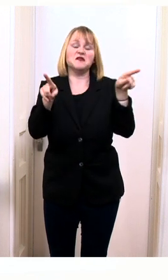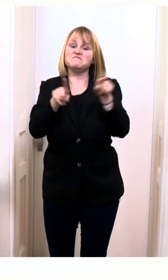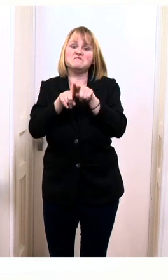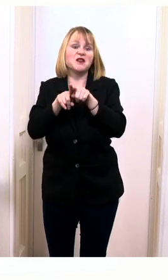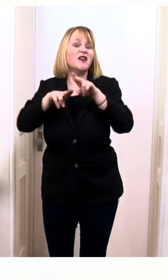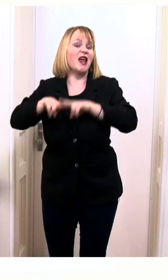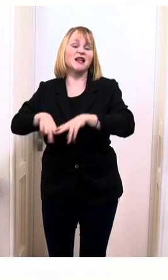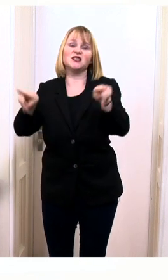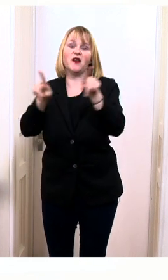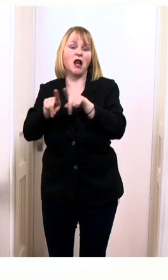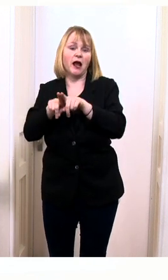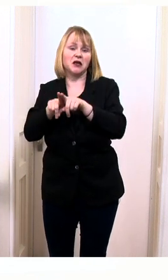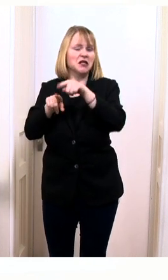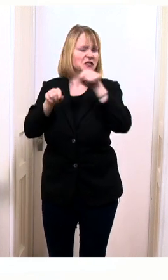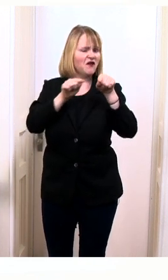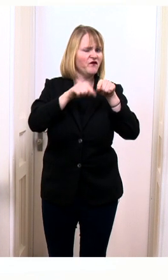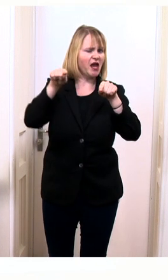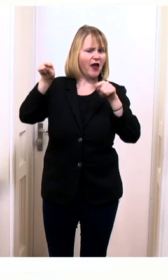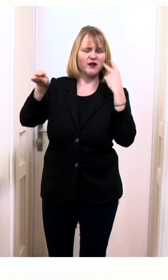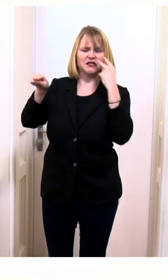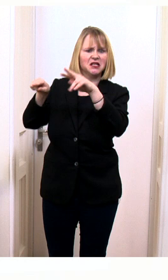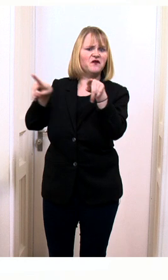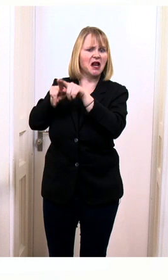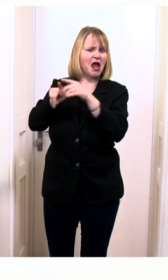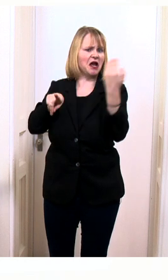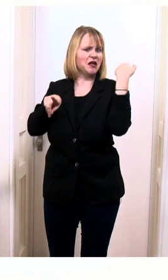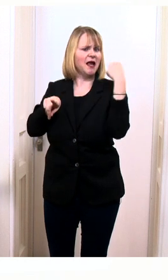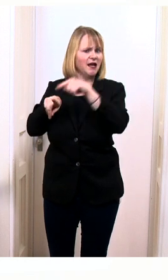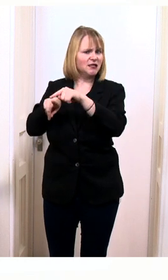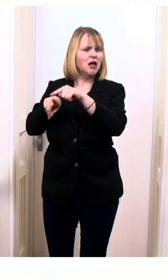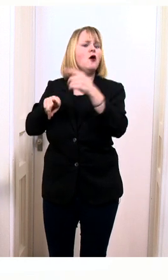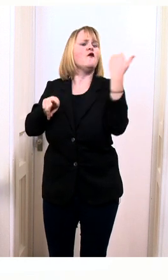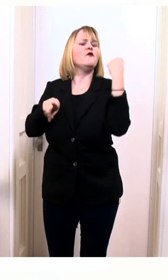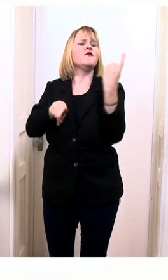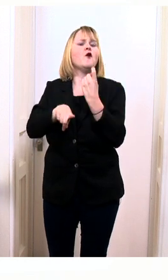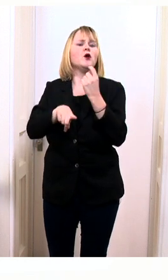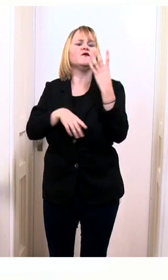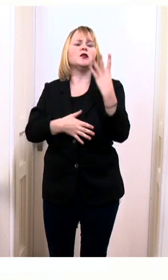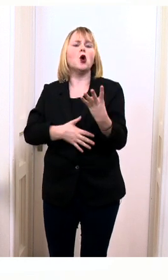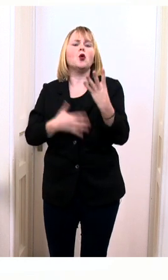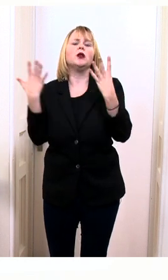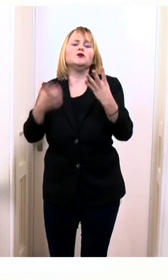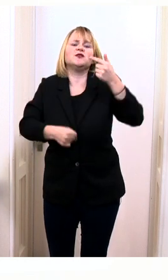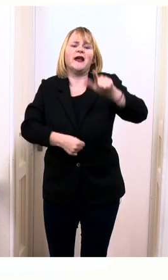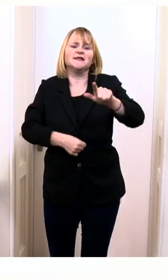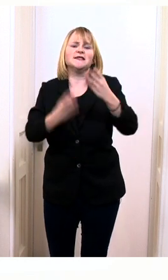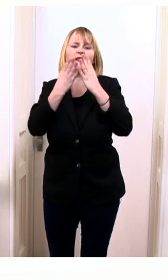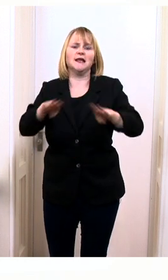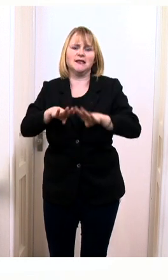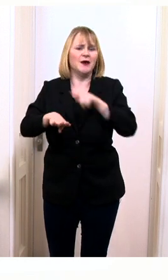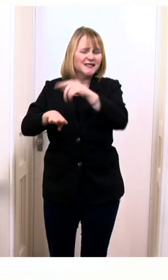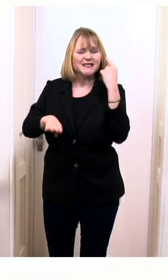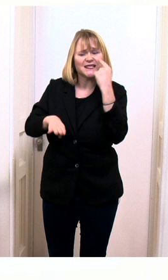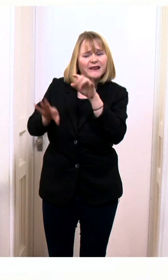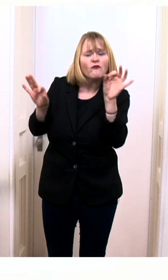schon einmal gezeigt und das ist ein Update vom 29.12. Sie zeigt eben, wo die Risiken